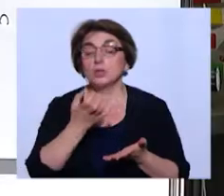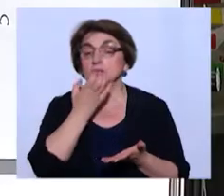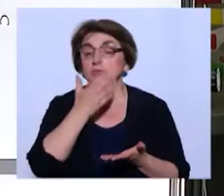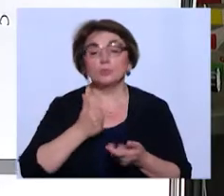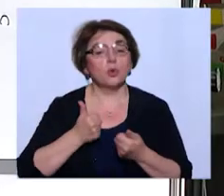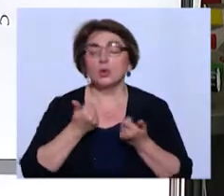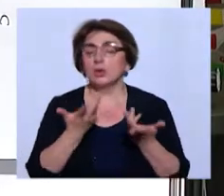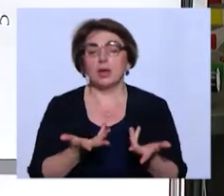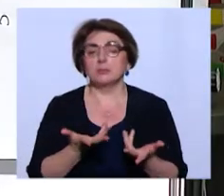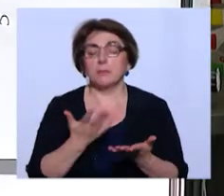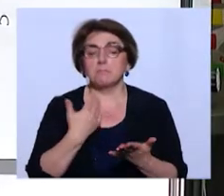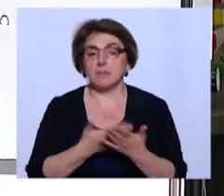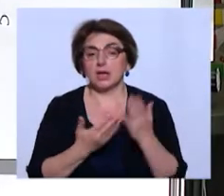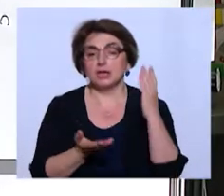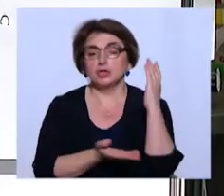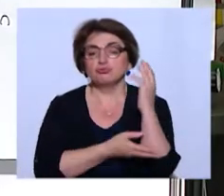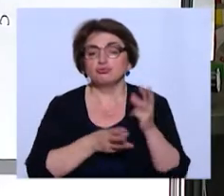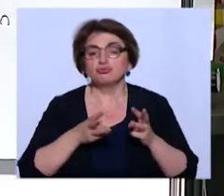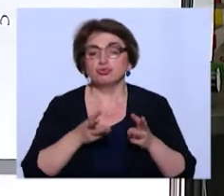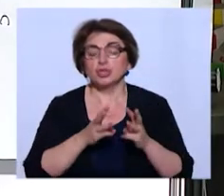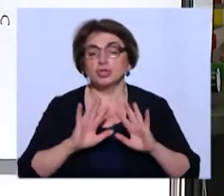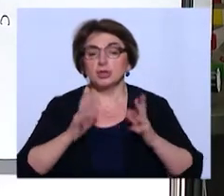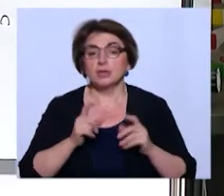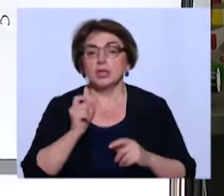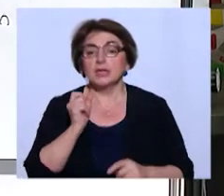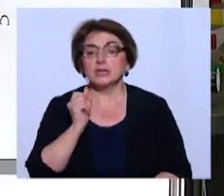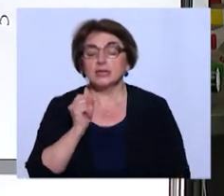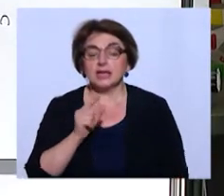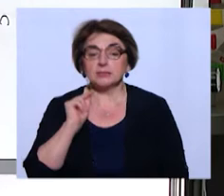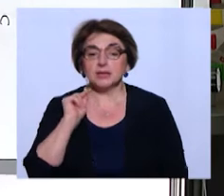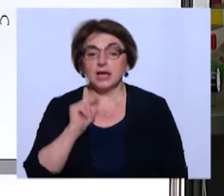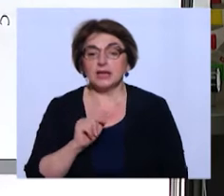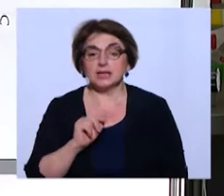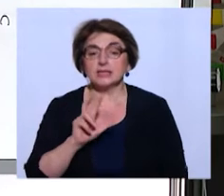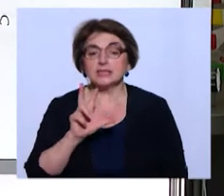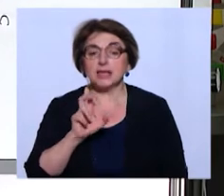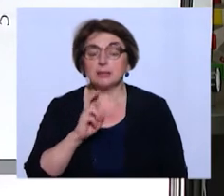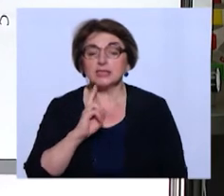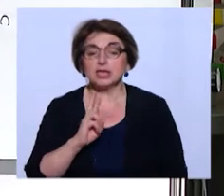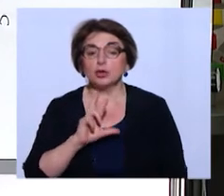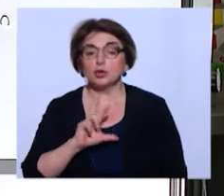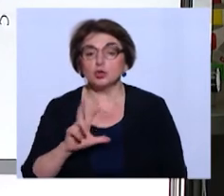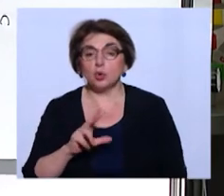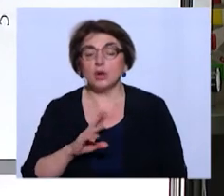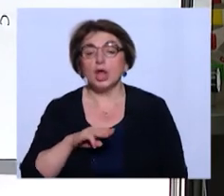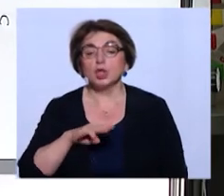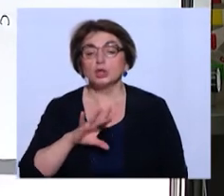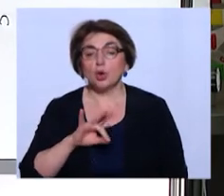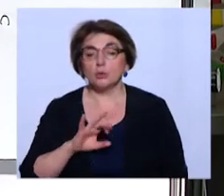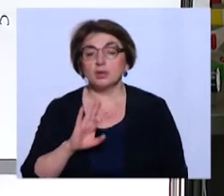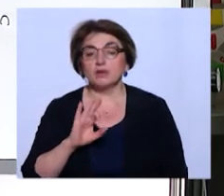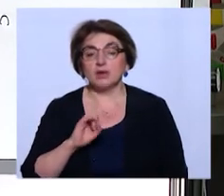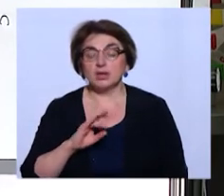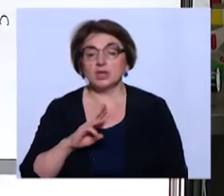რაოდენობა. მაგალითად, შეშის შემთხვევაში 11300 კილოჯოულია და რო გავიაროთ ტორფი, ქვანახშირი,